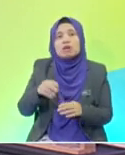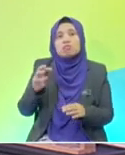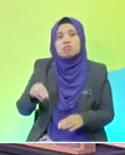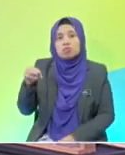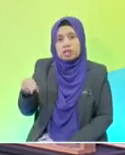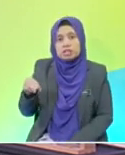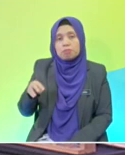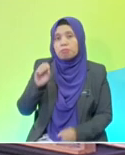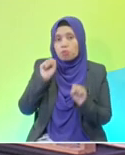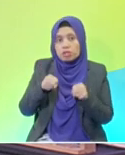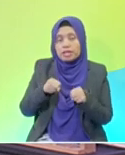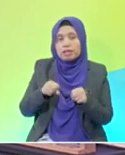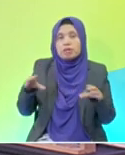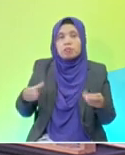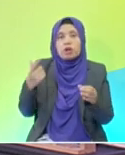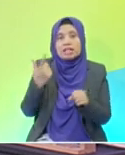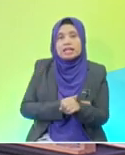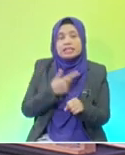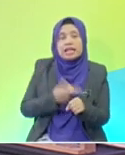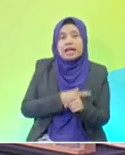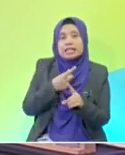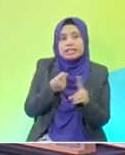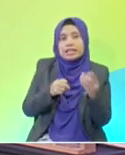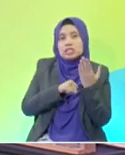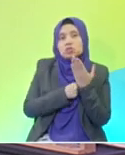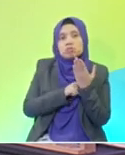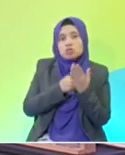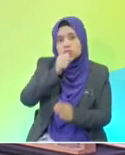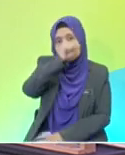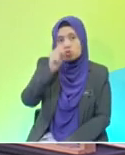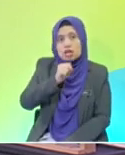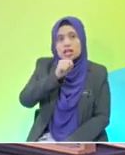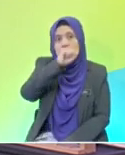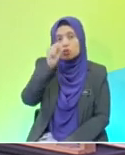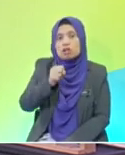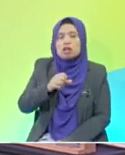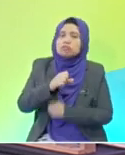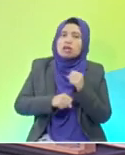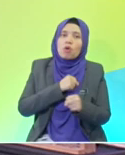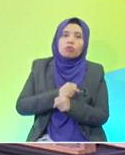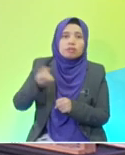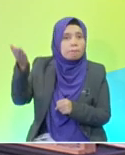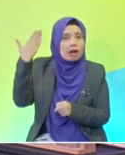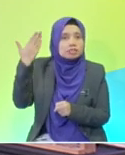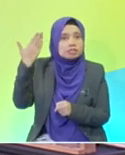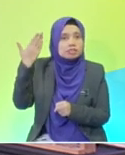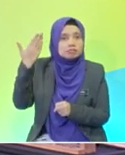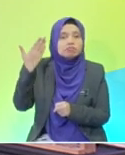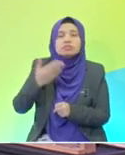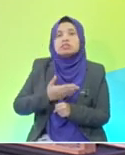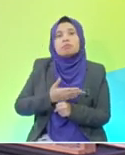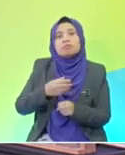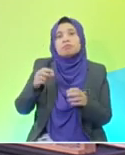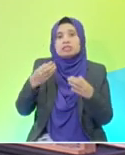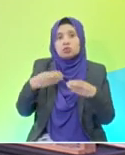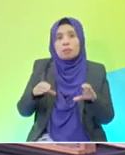pemurid-murid boleh membuat latihan-latihan daripada sumber persoalan-soalan tahu lepas Oke sumber-sumbo soal-soala